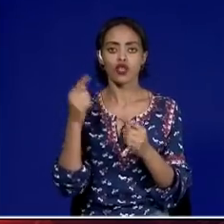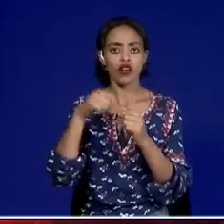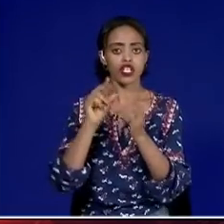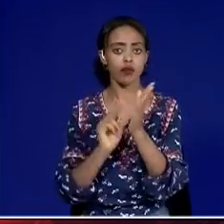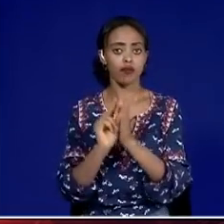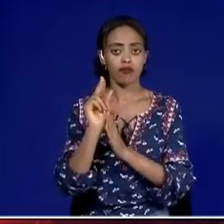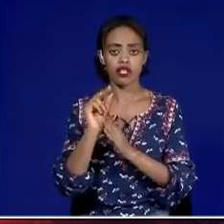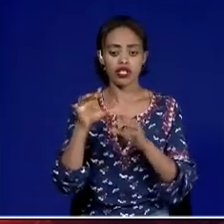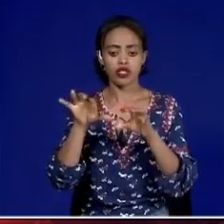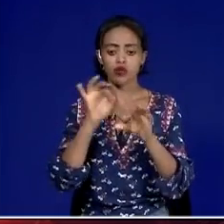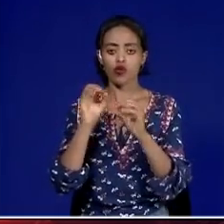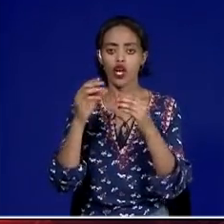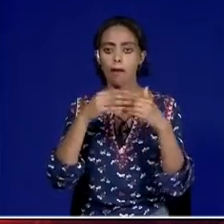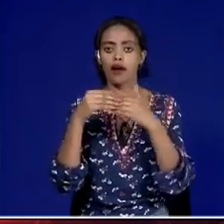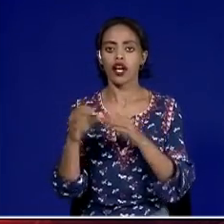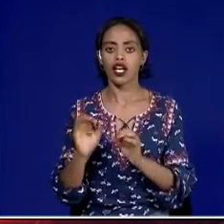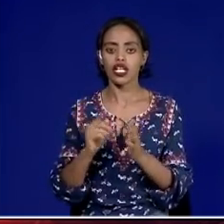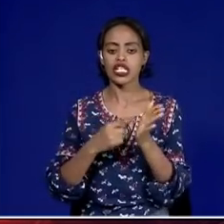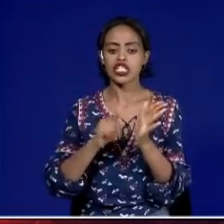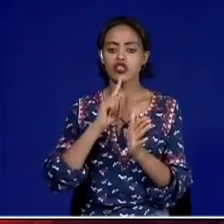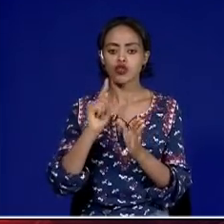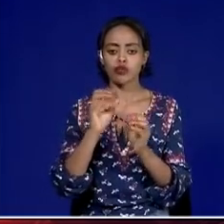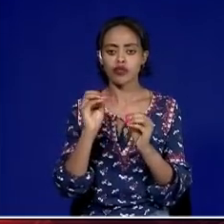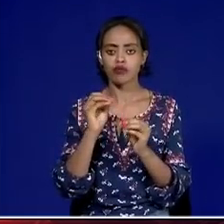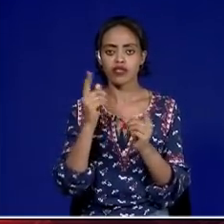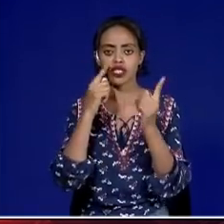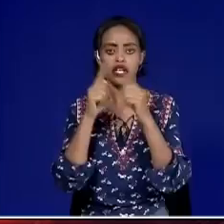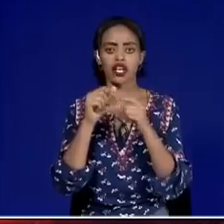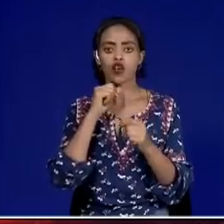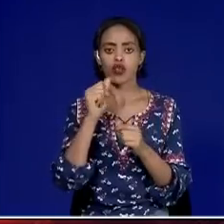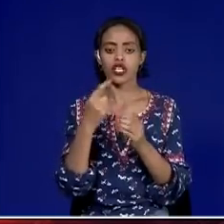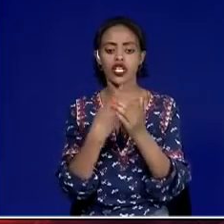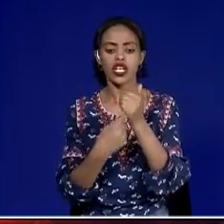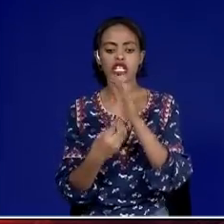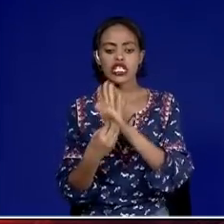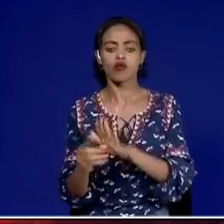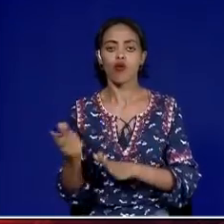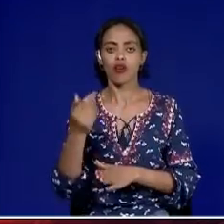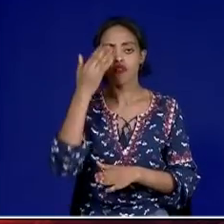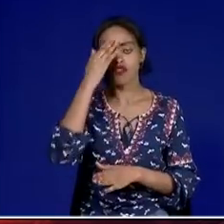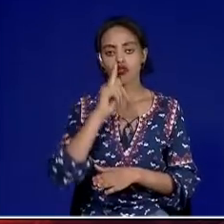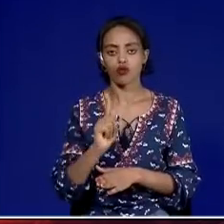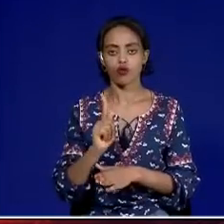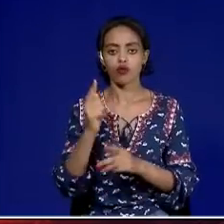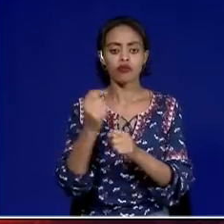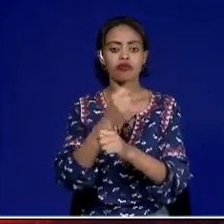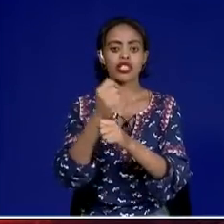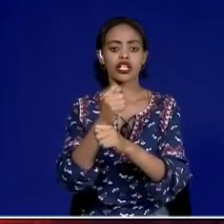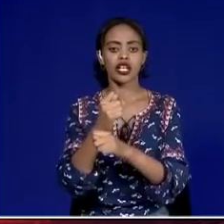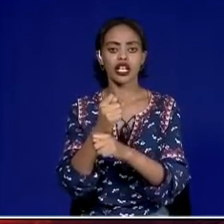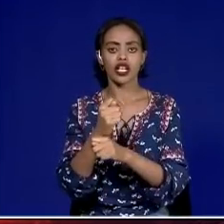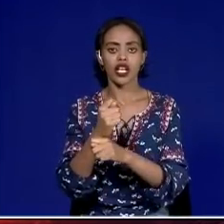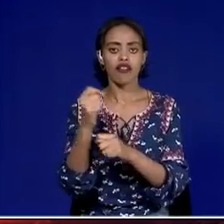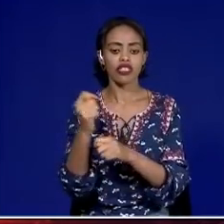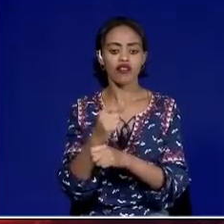መራራ ሃይለም ስለዚህ ግልጽ እዩ ምንም ዘሻም ነገርስ ይሆነን አምባገነን መሆኑ ካው መጻጹ ይጅምር ፕራክቲካሊ አፍቱ አድል